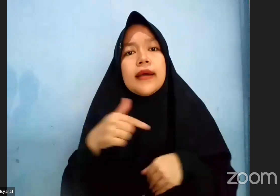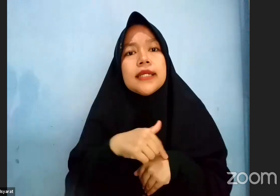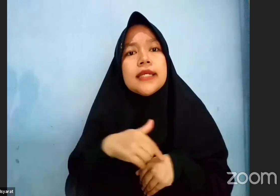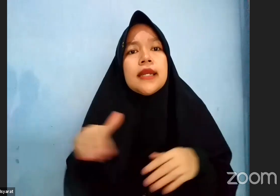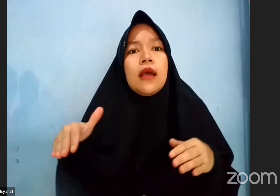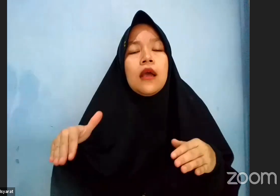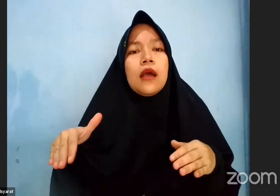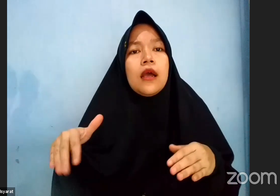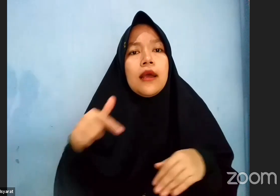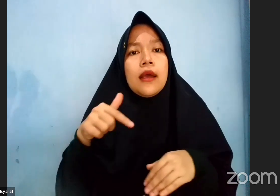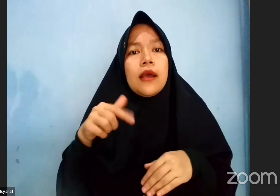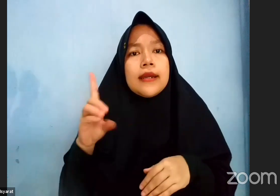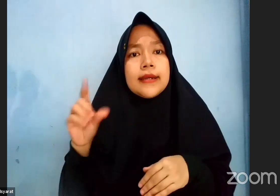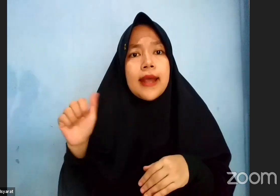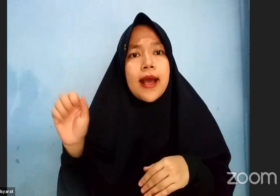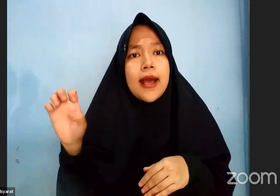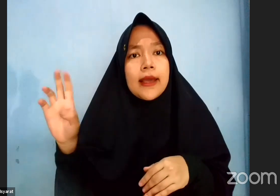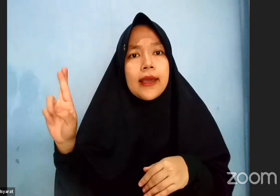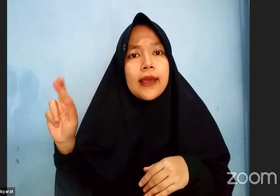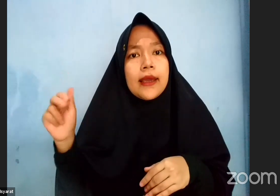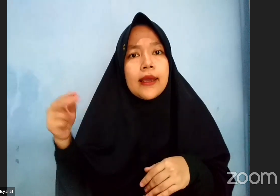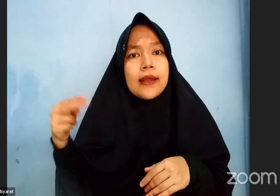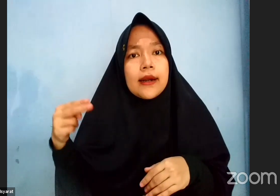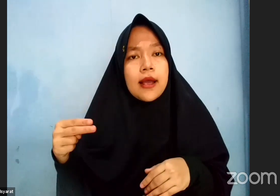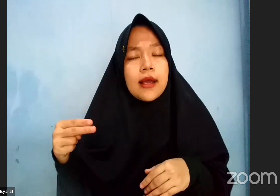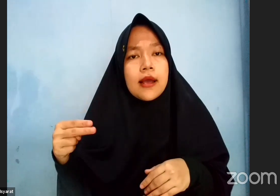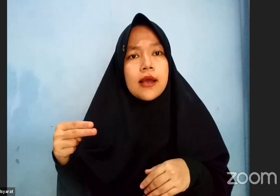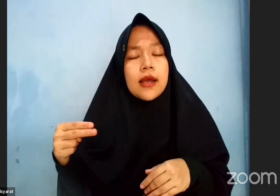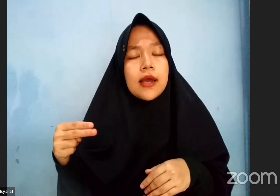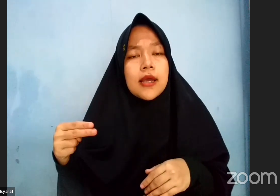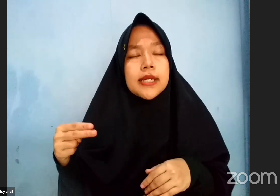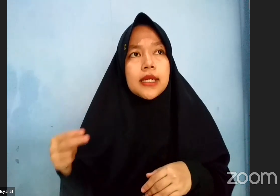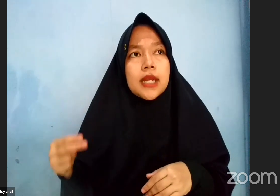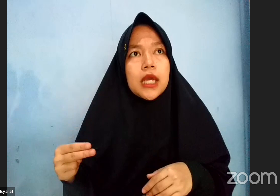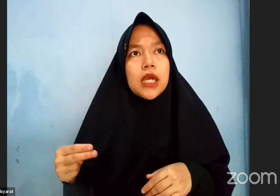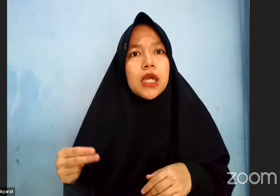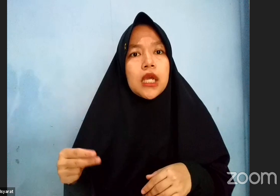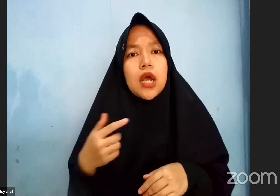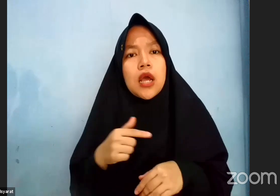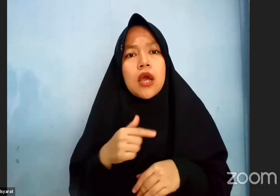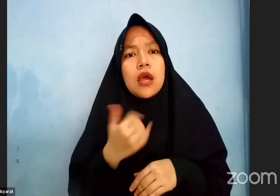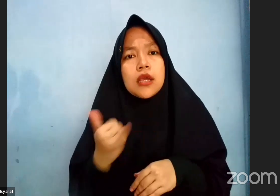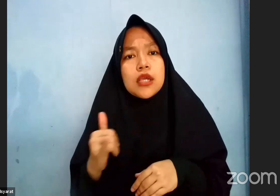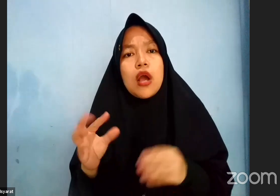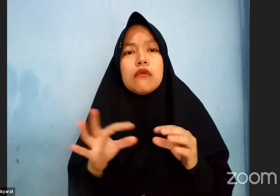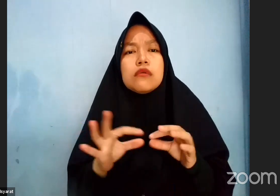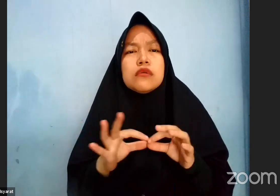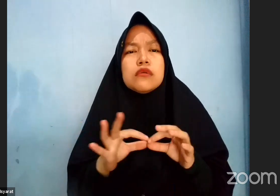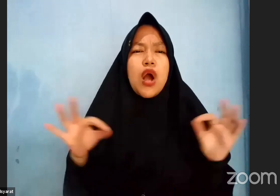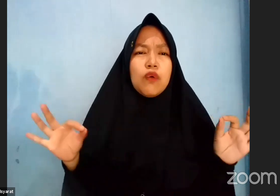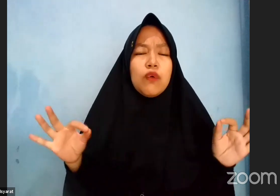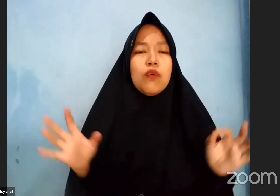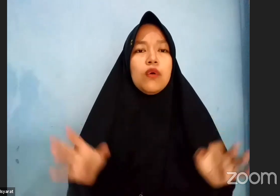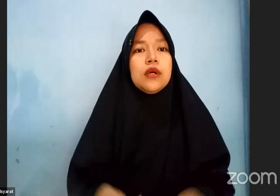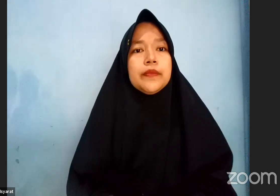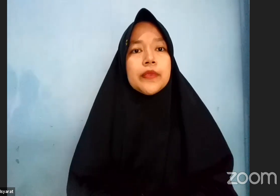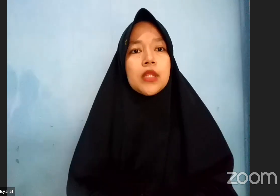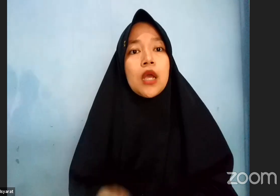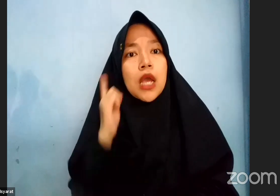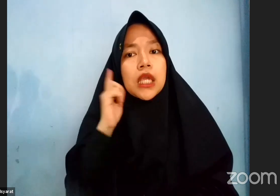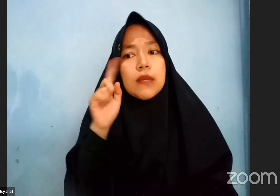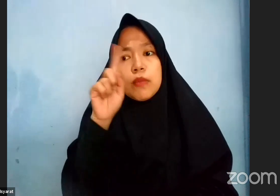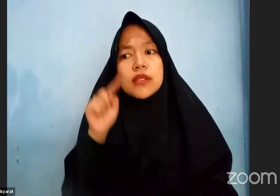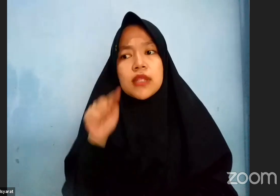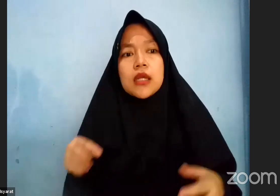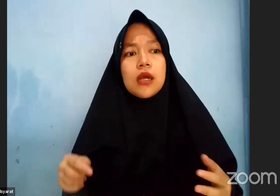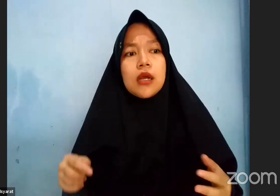masuk nyambung ke er RRI daerah nggak sibuk ini bisa lewat itu kerja saya begitu ya Jadi ini juga